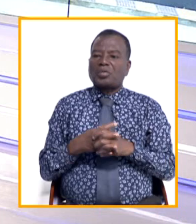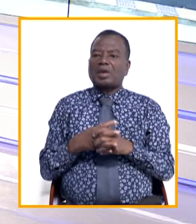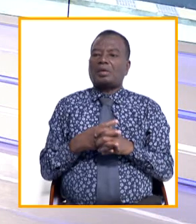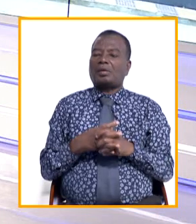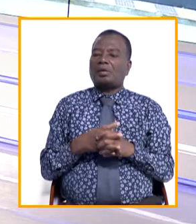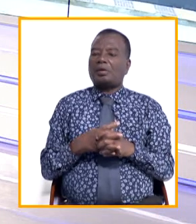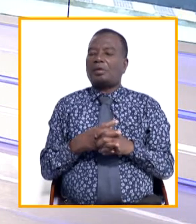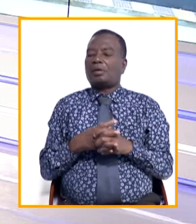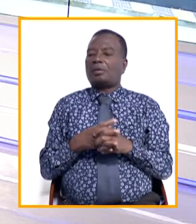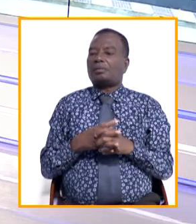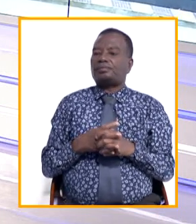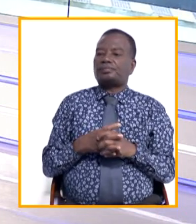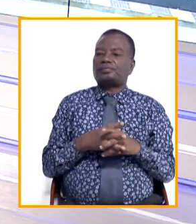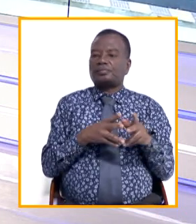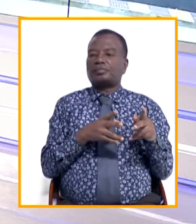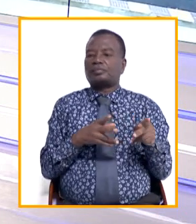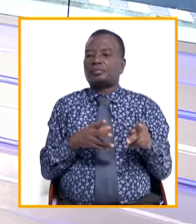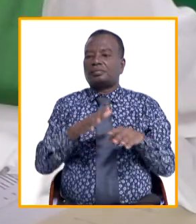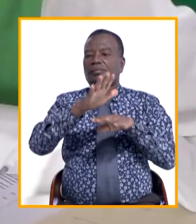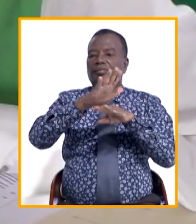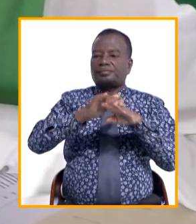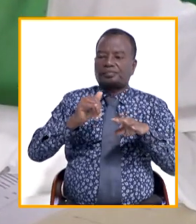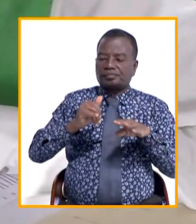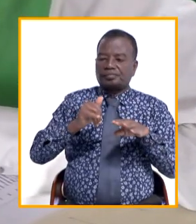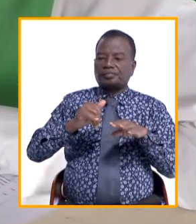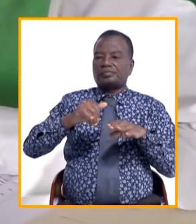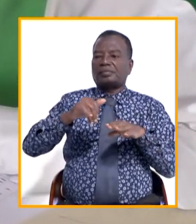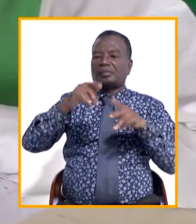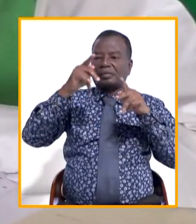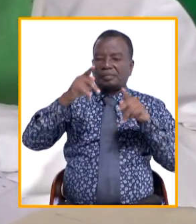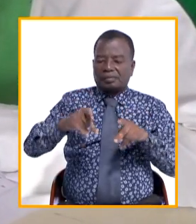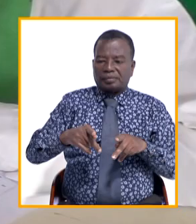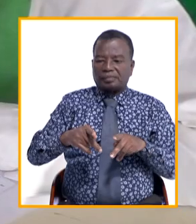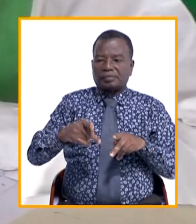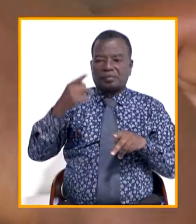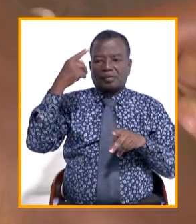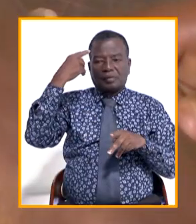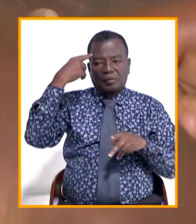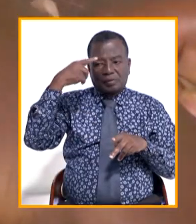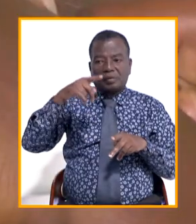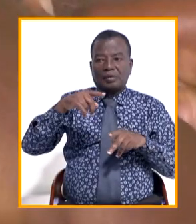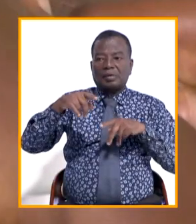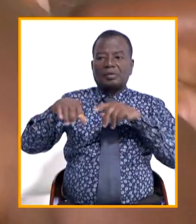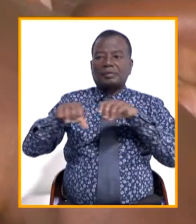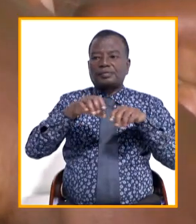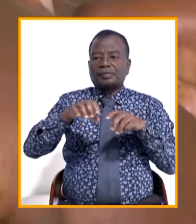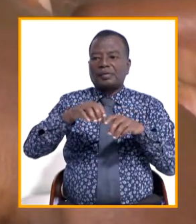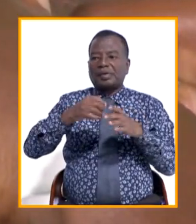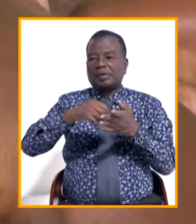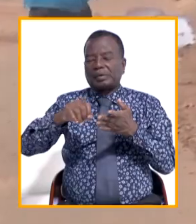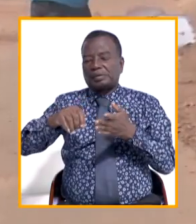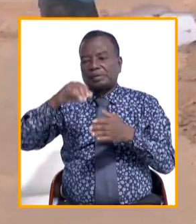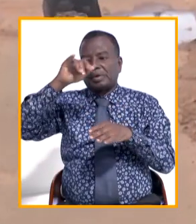Davila. La transhumance électorale. Le débat refait surface depuis le lancement de la révision de la liste